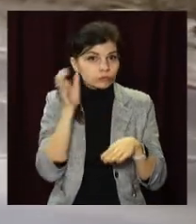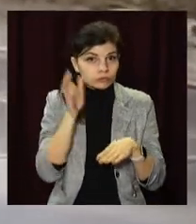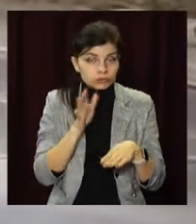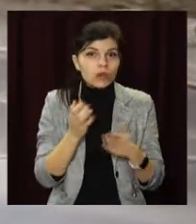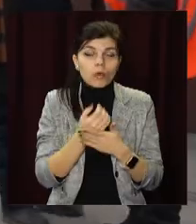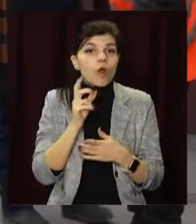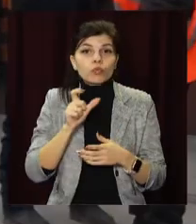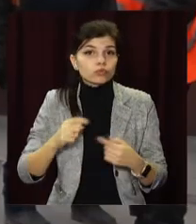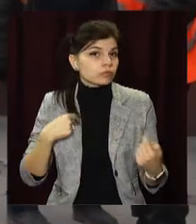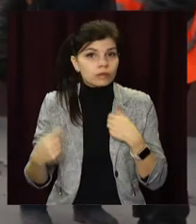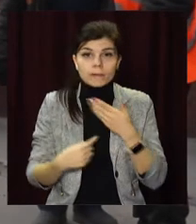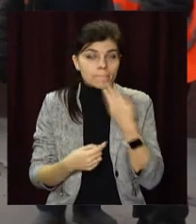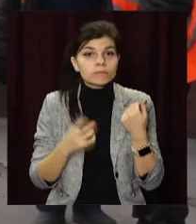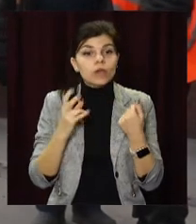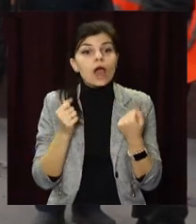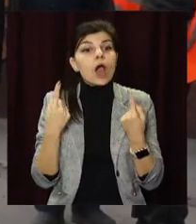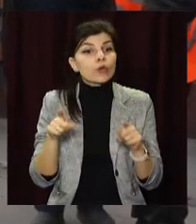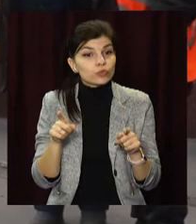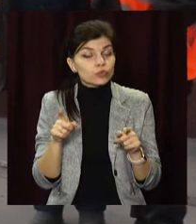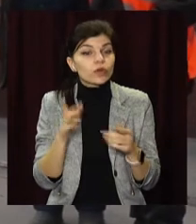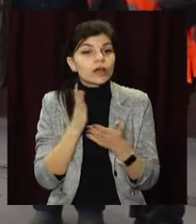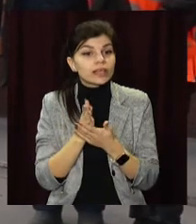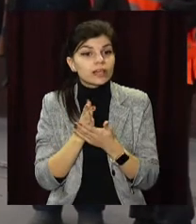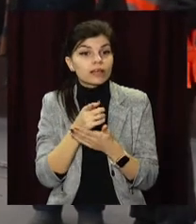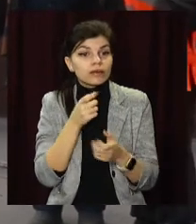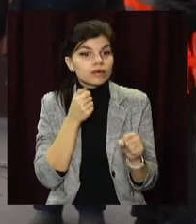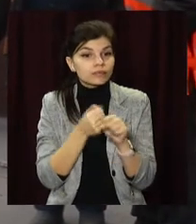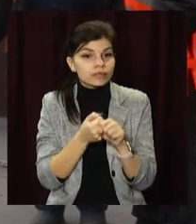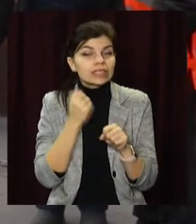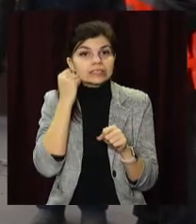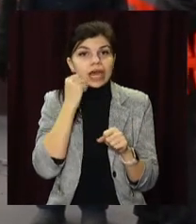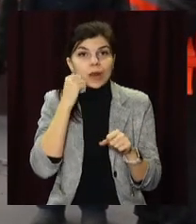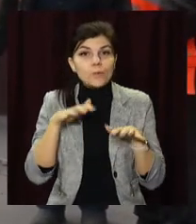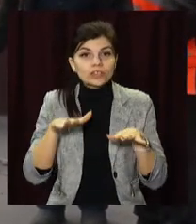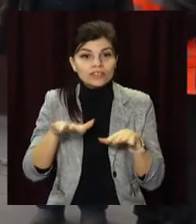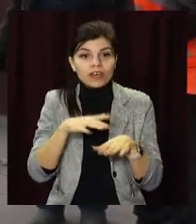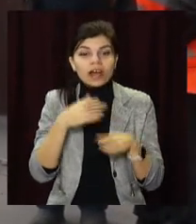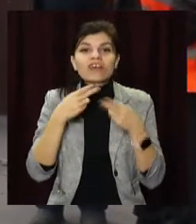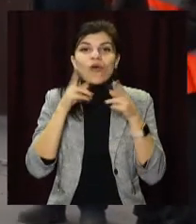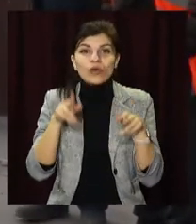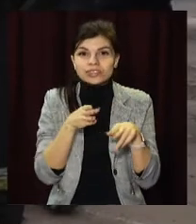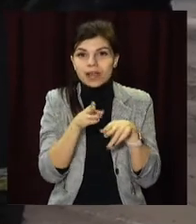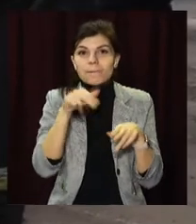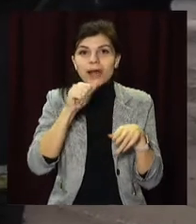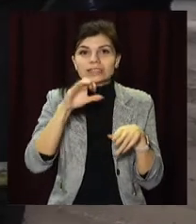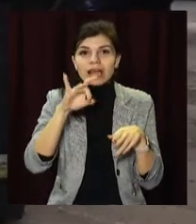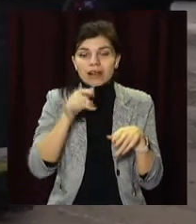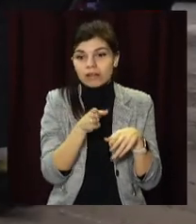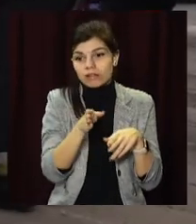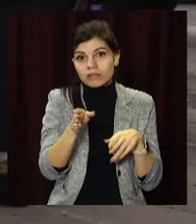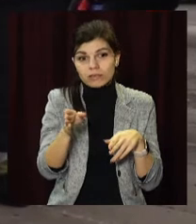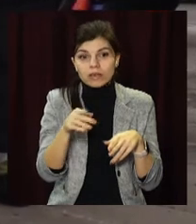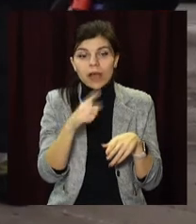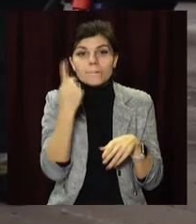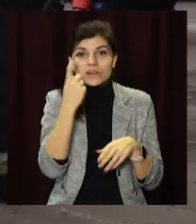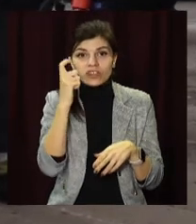вже з постраждалими сталася на Старомостовій площі. На повороті з вокзальної на вулицю Пастера з колії зісковзнув перший трамвай. Врізався в